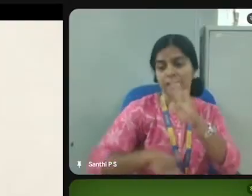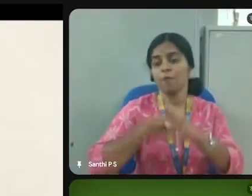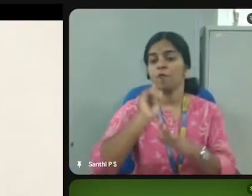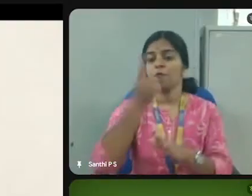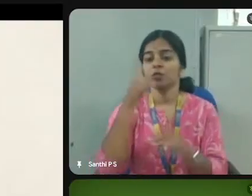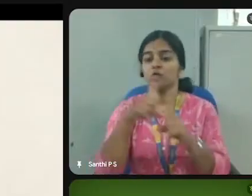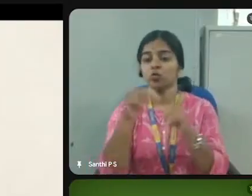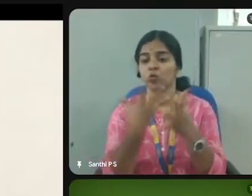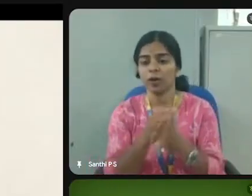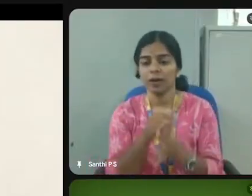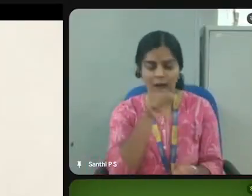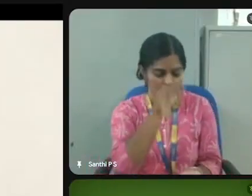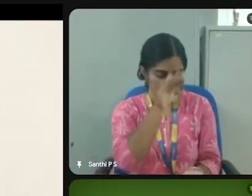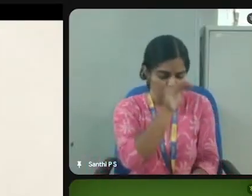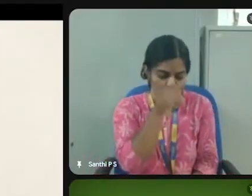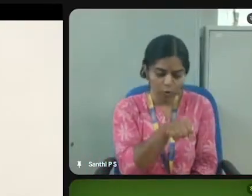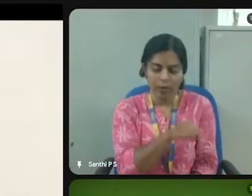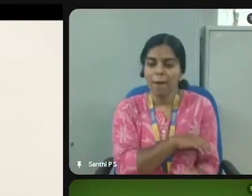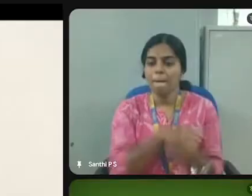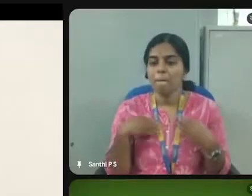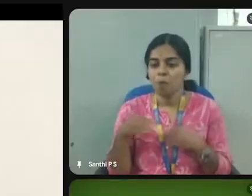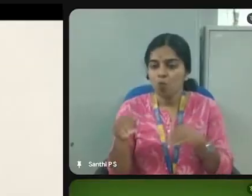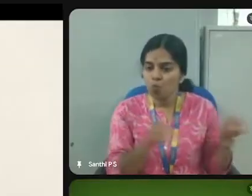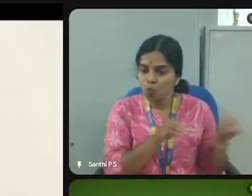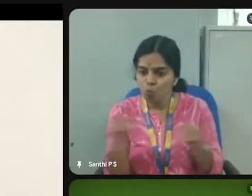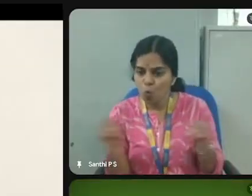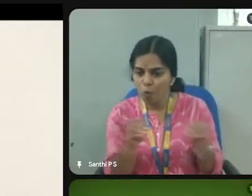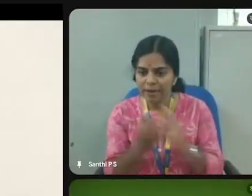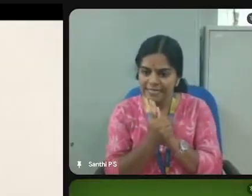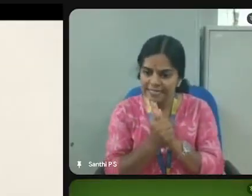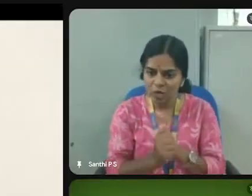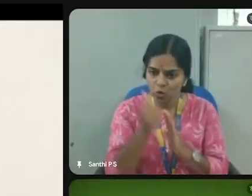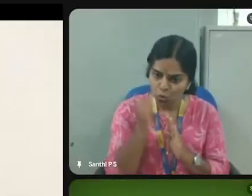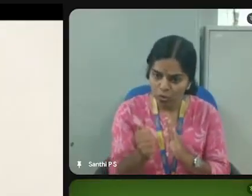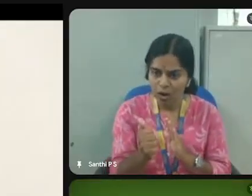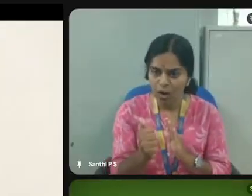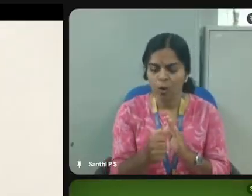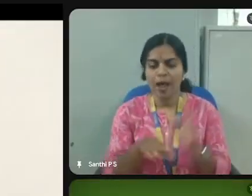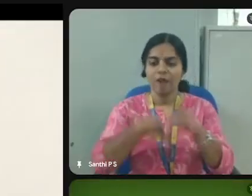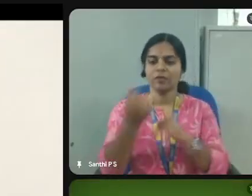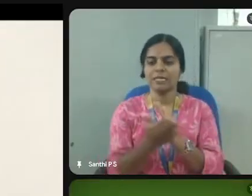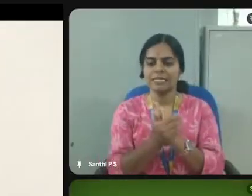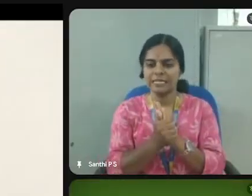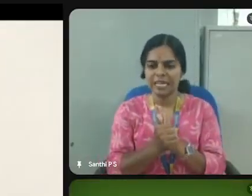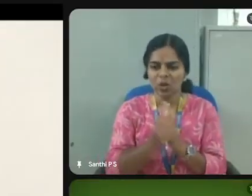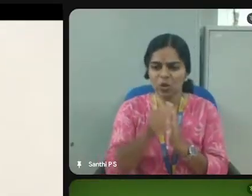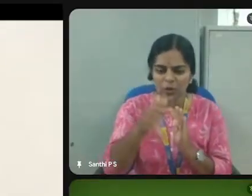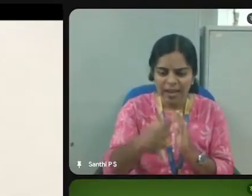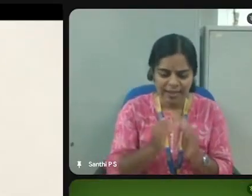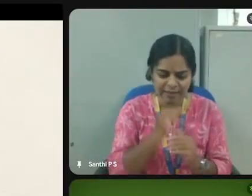ആദ്യം നോക്കേണ്ടത് അവരെ ക്രോസ് മോട്ടോർ സ്കിൽസ് ഇംപ്രൂവ് ചെയ്യണം. അതിന്റെ കൂടെ തന്നെ നെക്സ്റ്റ് നമ്മൾ ക്രോസ് മോട്ടോഴ്സിൽ